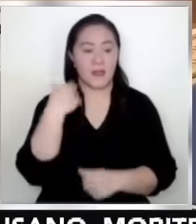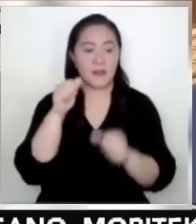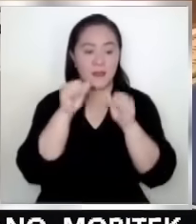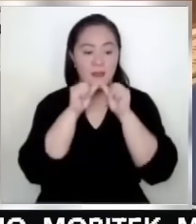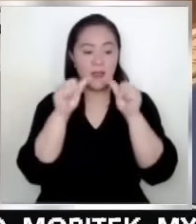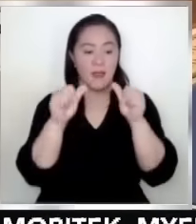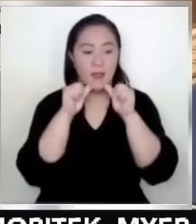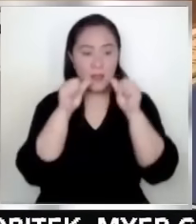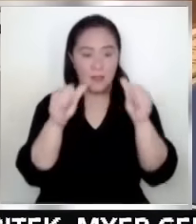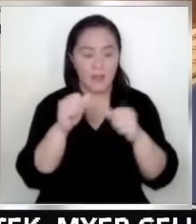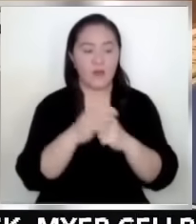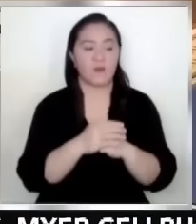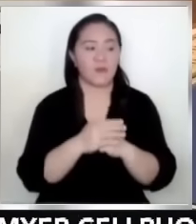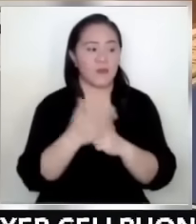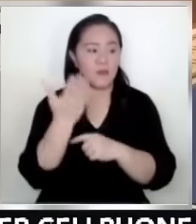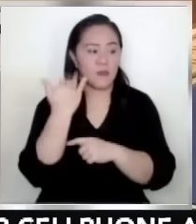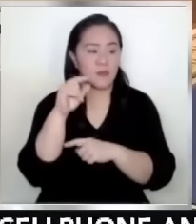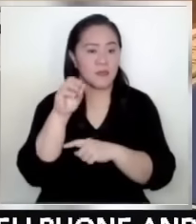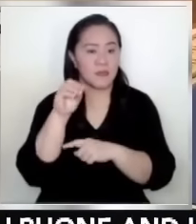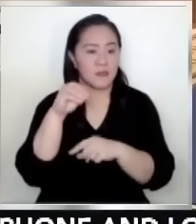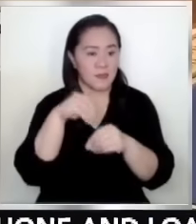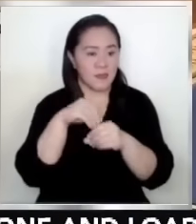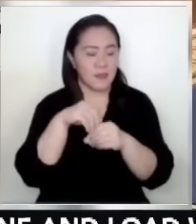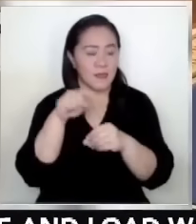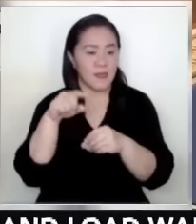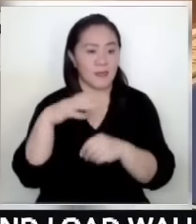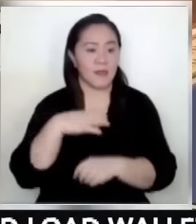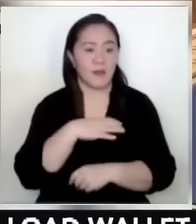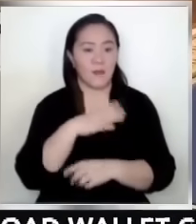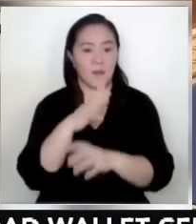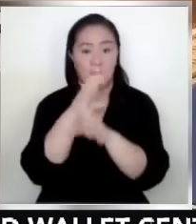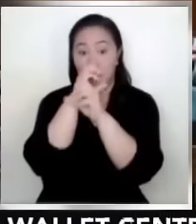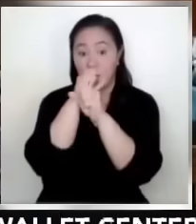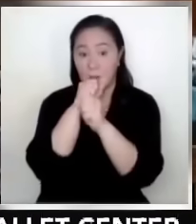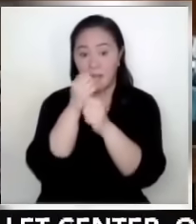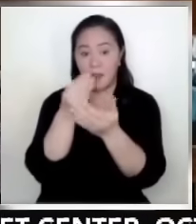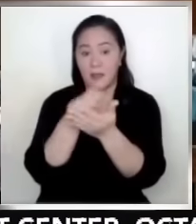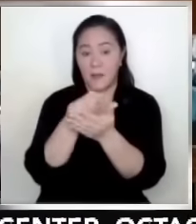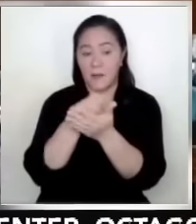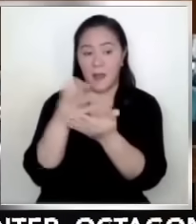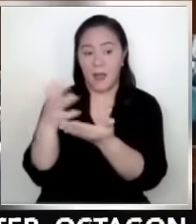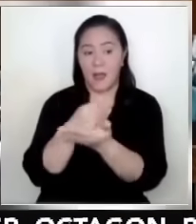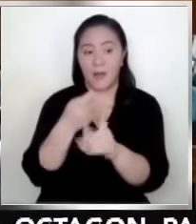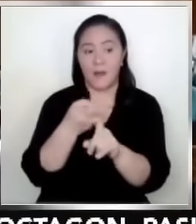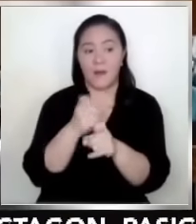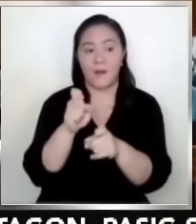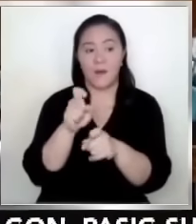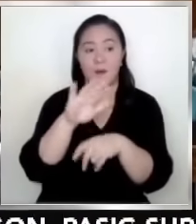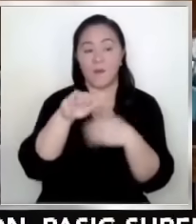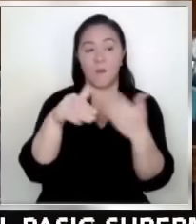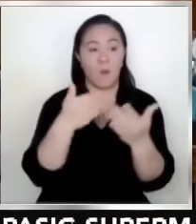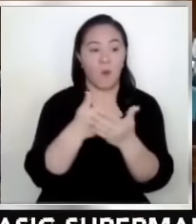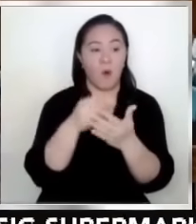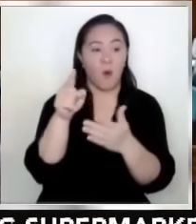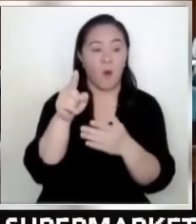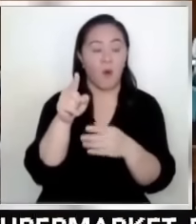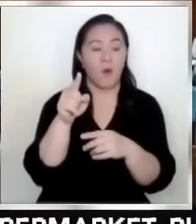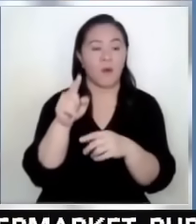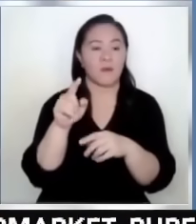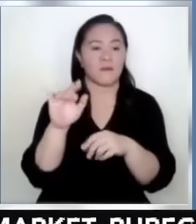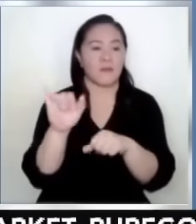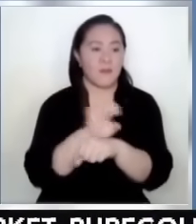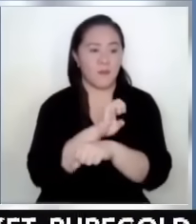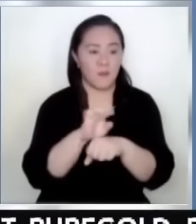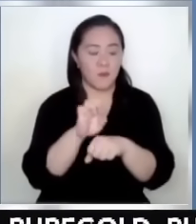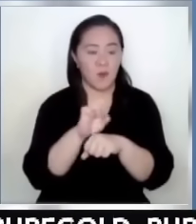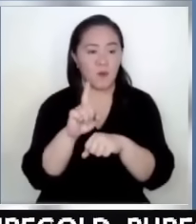Kamara na alisin ang confidential fund ng lahat ng civilian government agencies para ilagay sa mga ahensyang